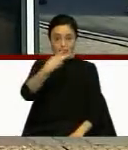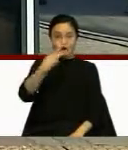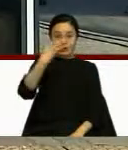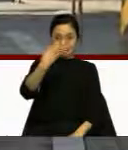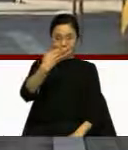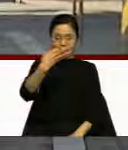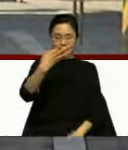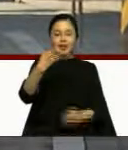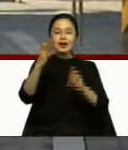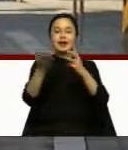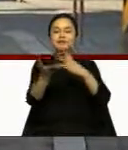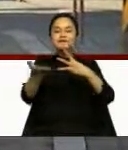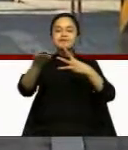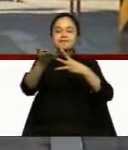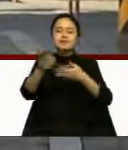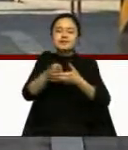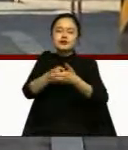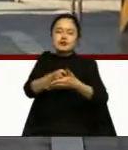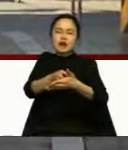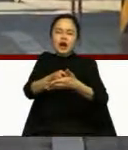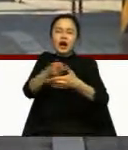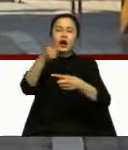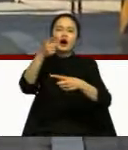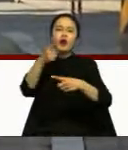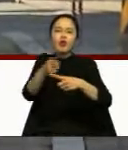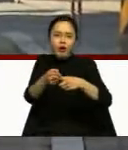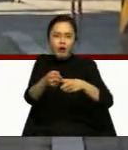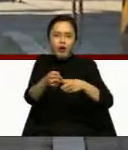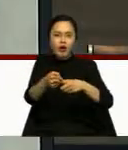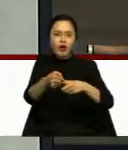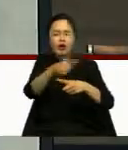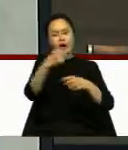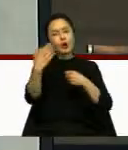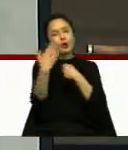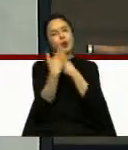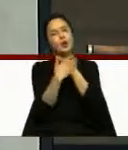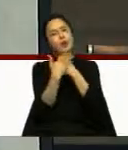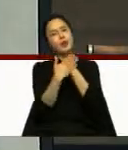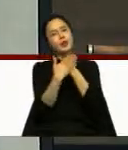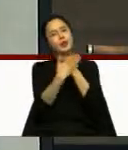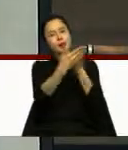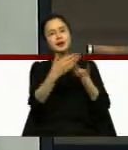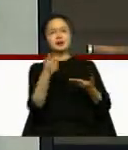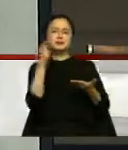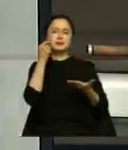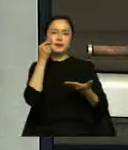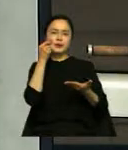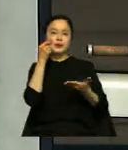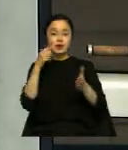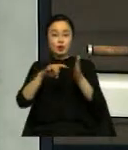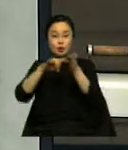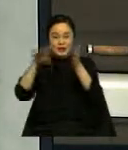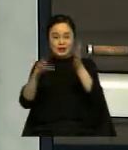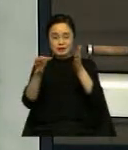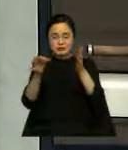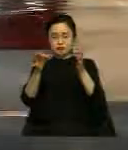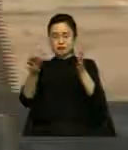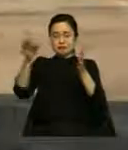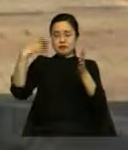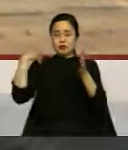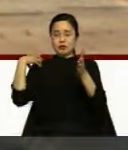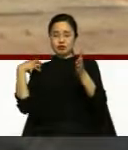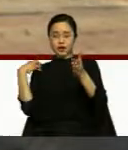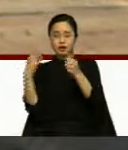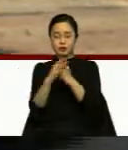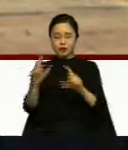읍승격을 추진했습니다. 하지만 대입 농어촌 특별전형 혜택이 없어지고 세 부담이 증가한다는 이유로 주민 반대에